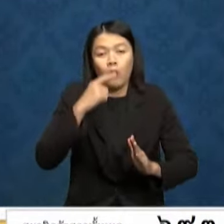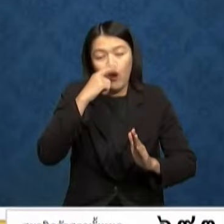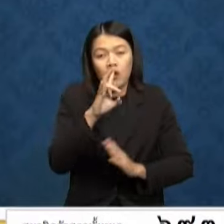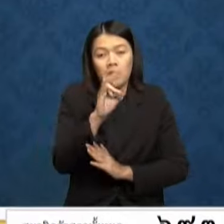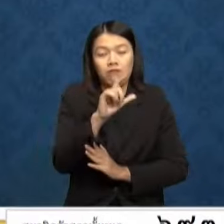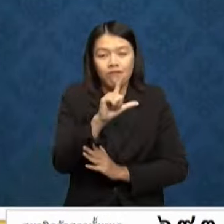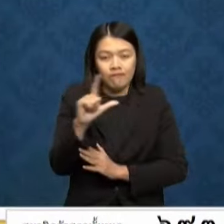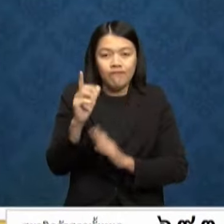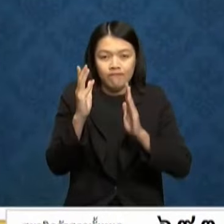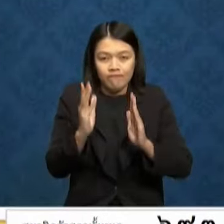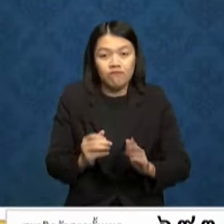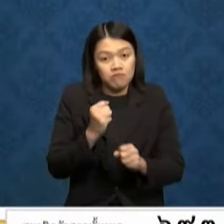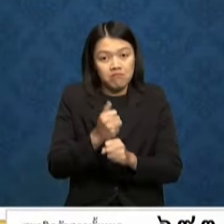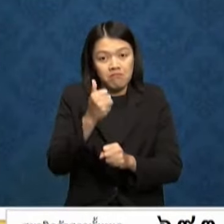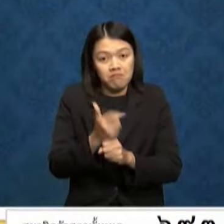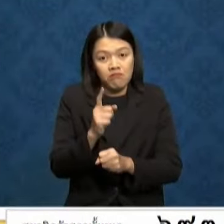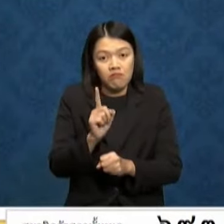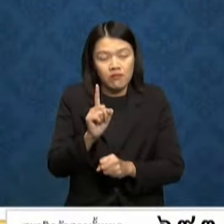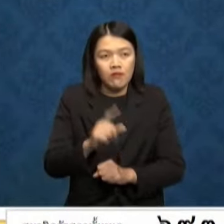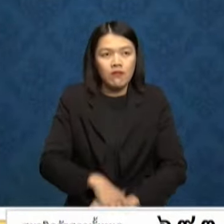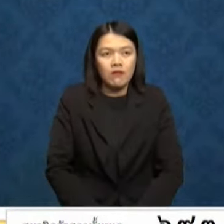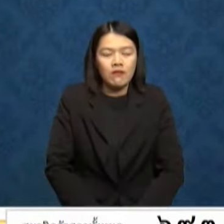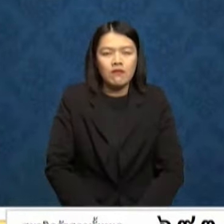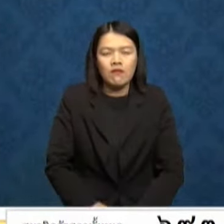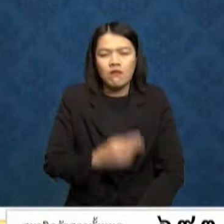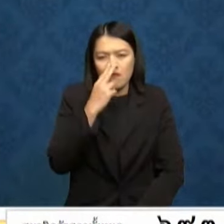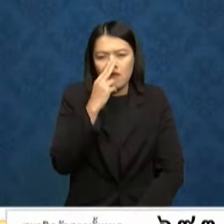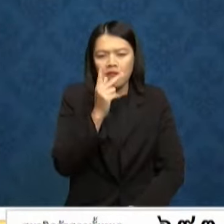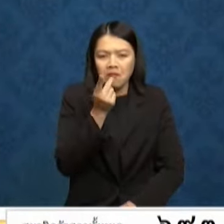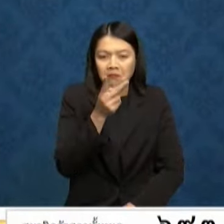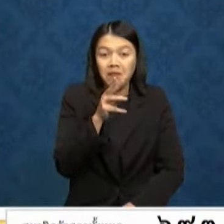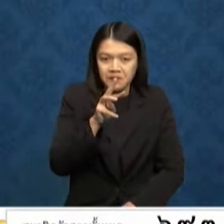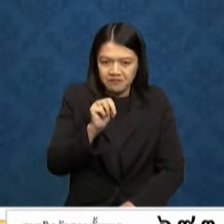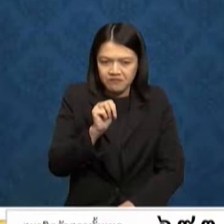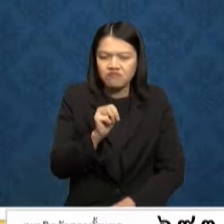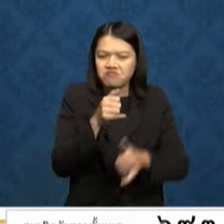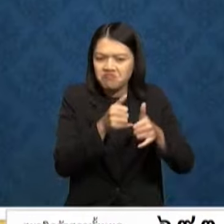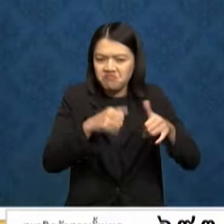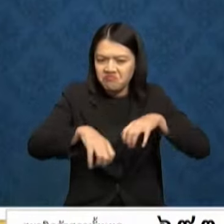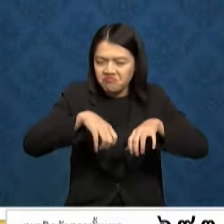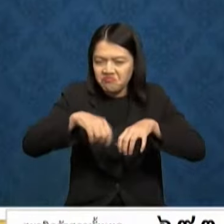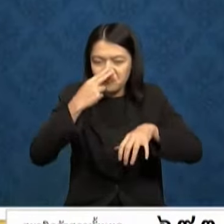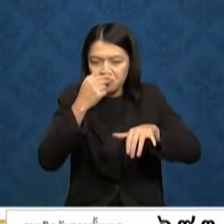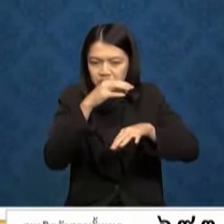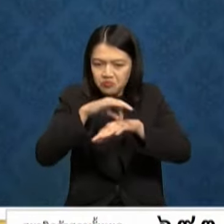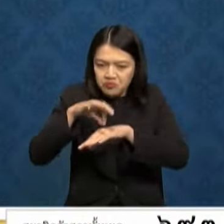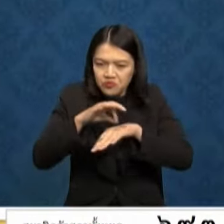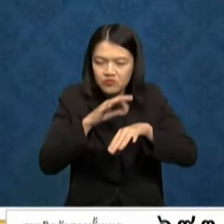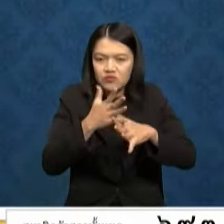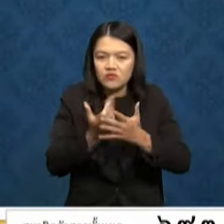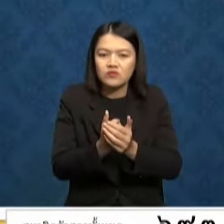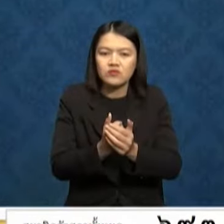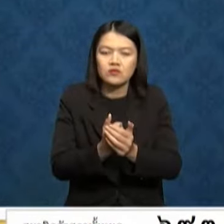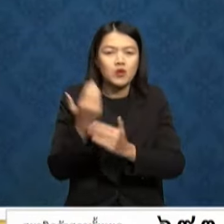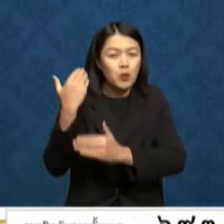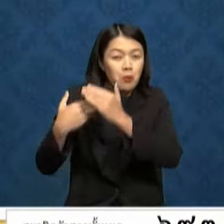70กว่าล้านคนได้หรือไม่เพราะองค์ประกอบครมชุดนี้ประกอบไปด้วยหลายสัดส่วนไม่ว่าจะเป็นสิ่งชำรุด